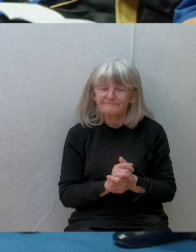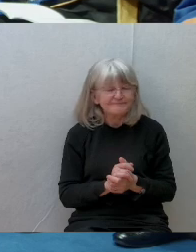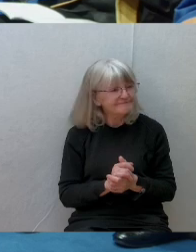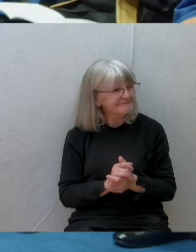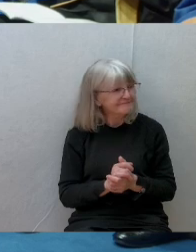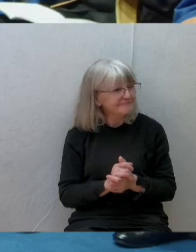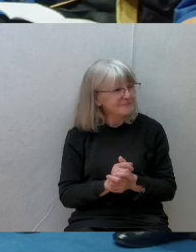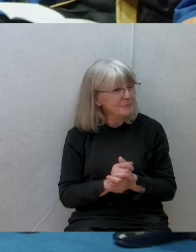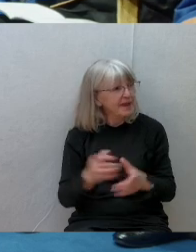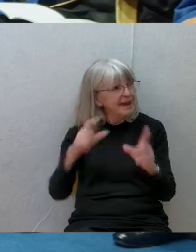Doyinsola Adebenle.